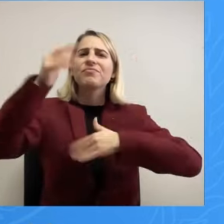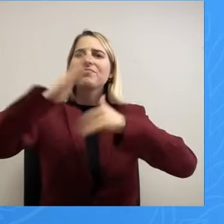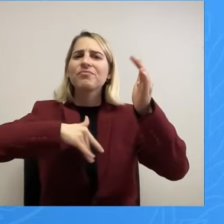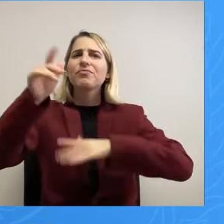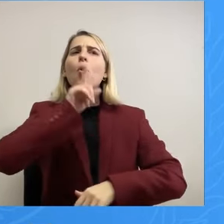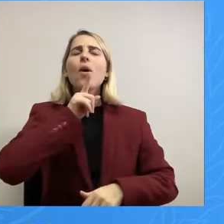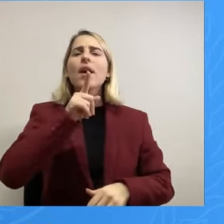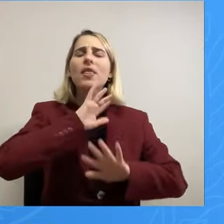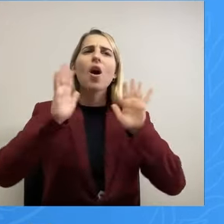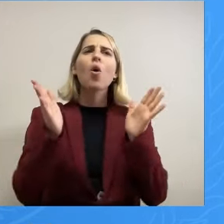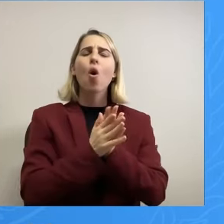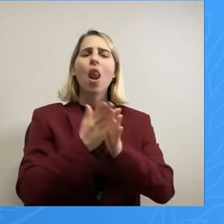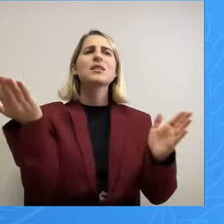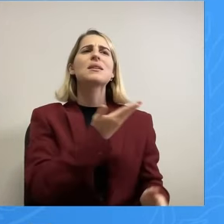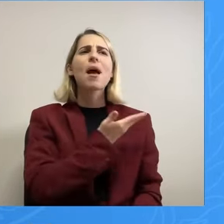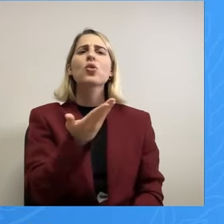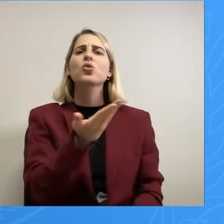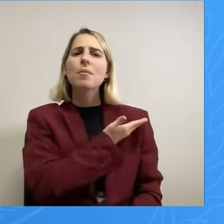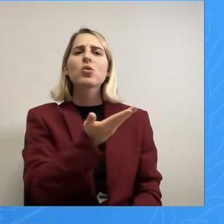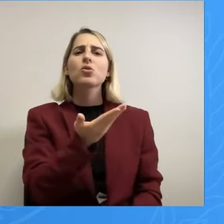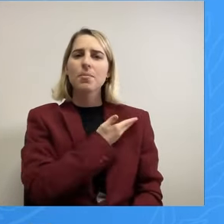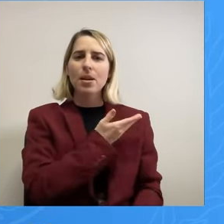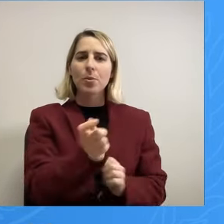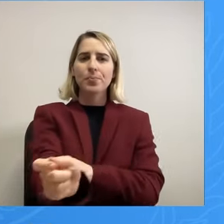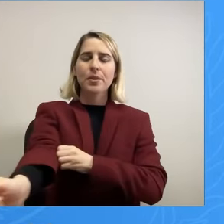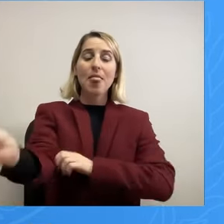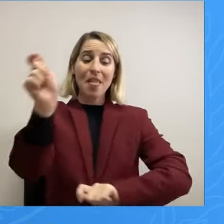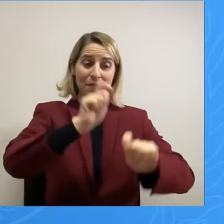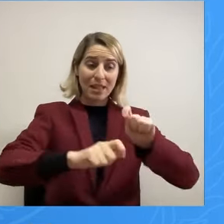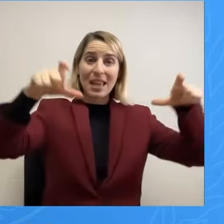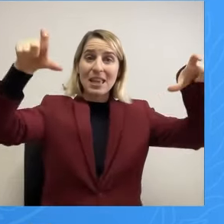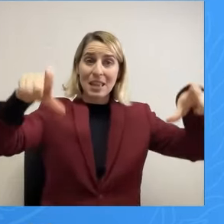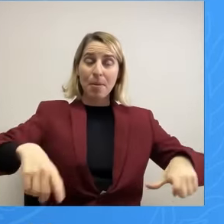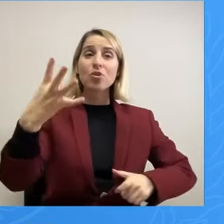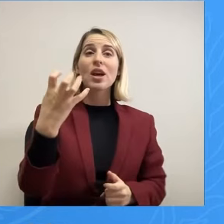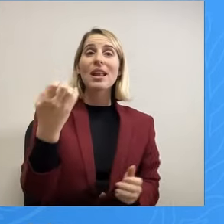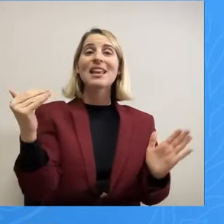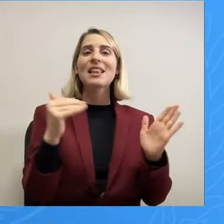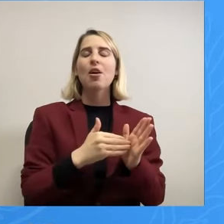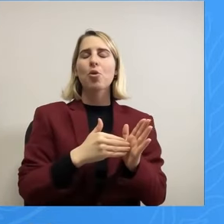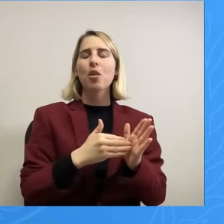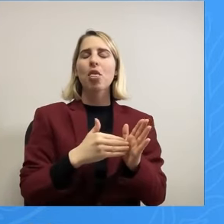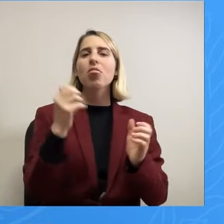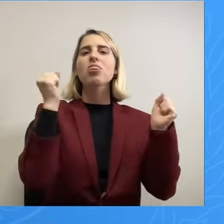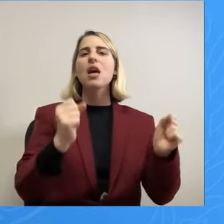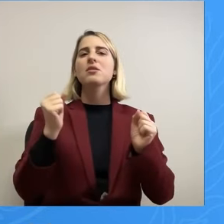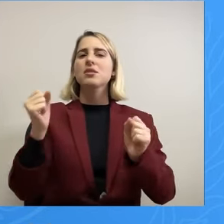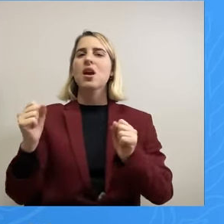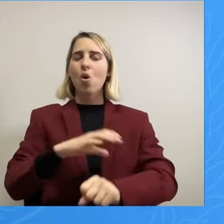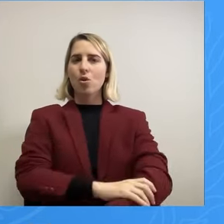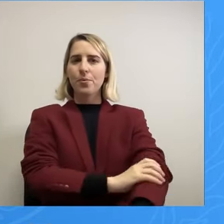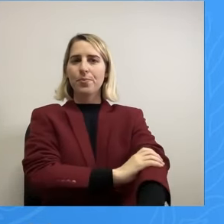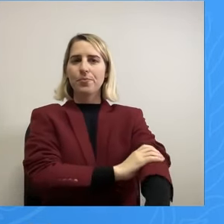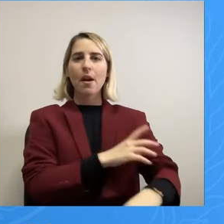Πλάτωνος. Θα φτιαχτεί γήπεδο 40.000 θέσεων, 123 εκατομμύρια. Θα δοθεί για